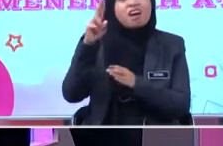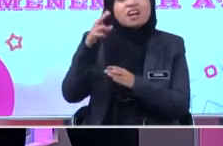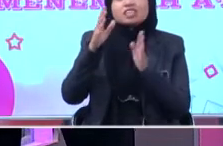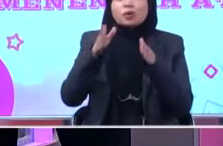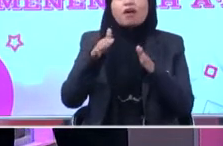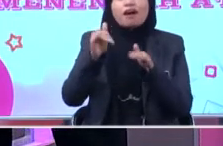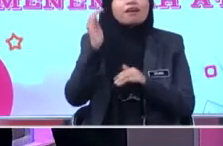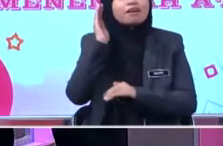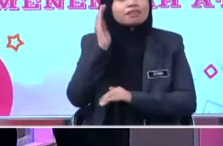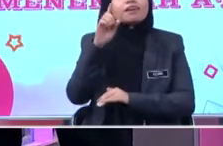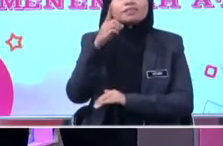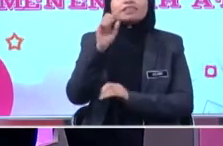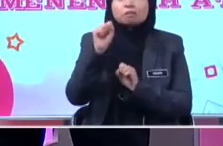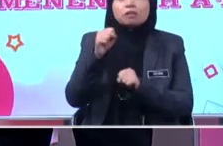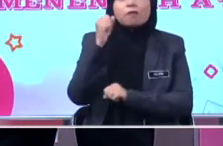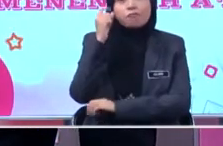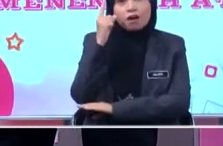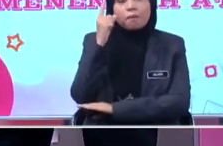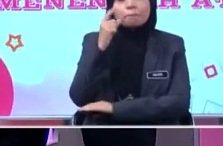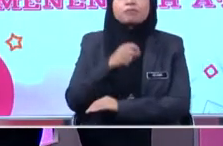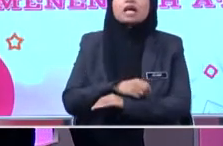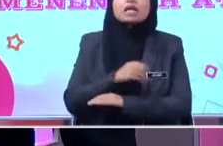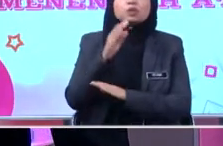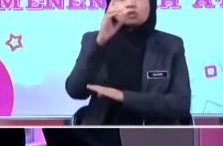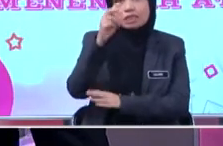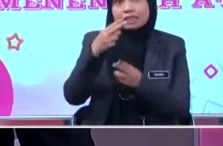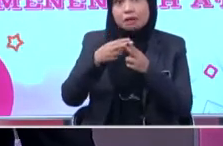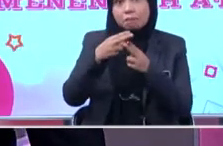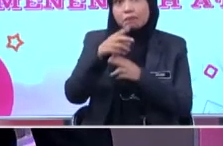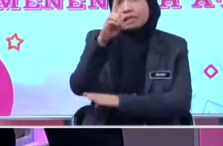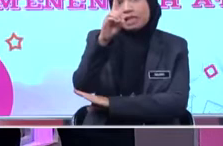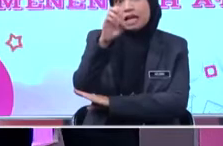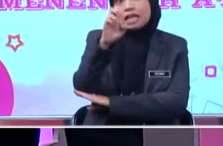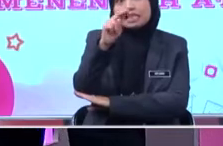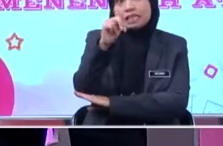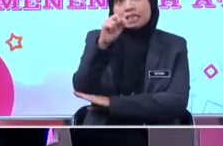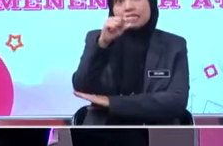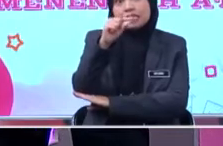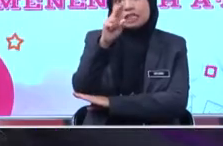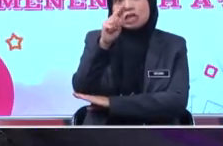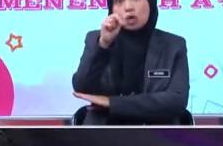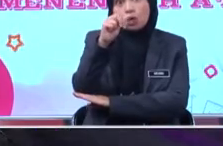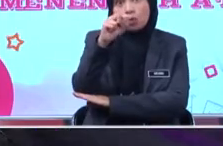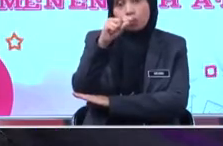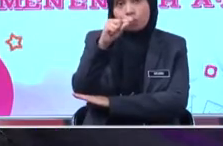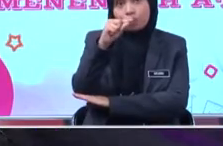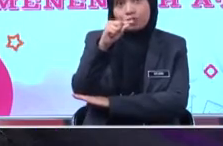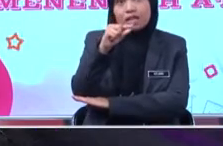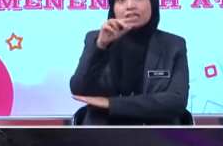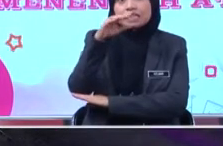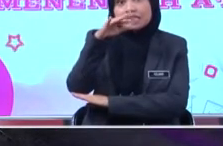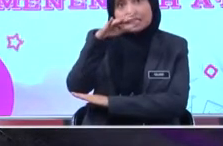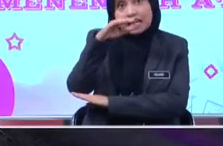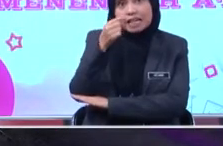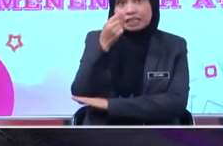getaran di hidung kita Oke masih itu ada pengen dengung ah Karen dari mana karena ada getaran di di